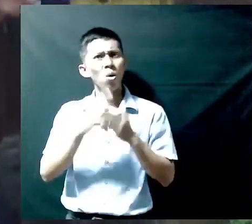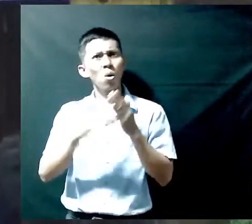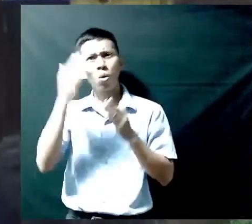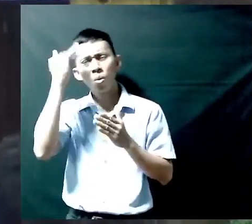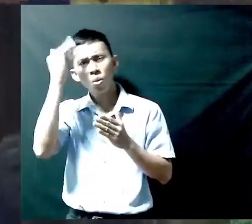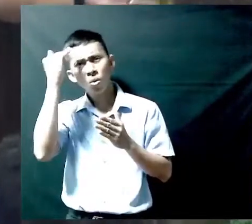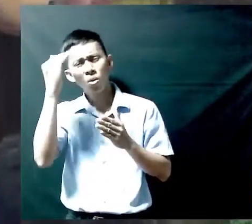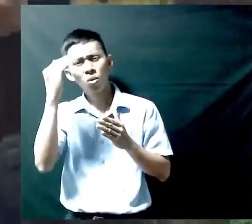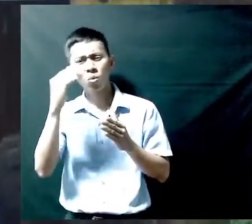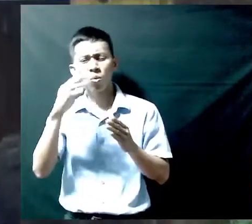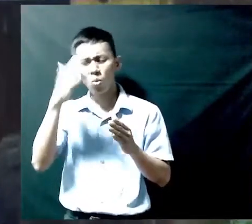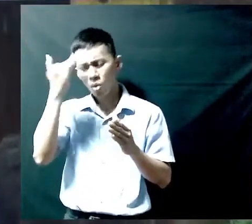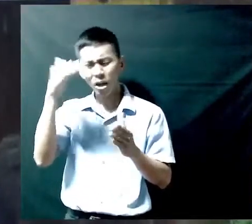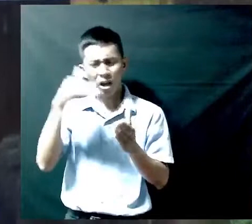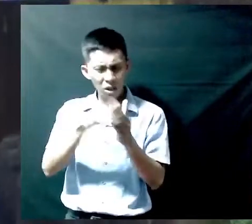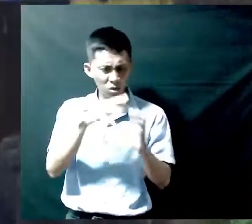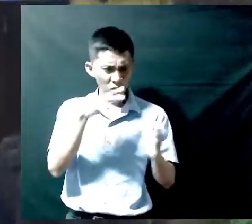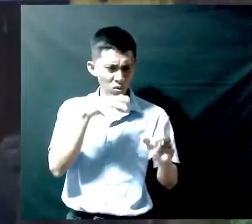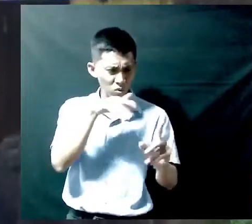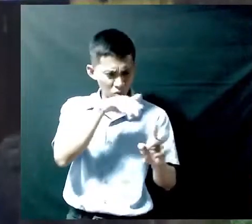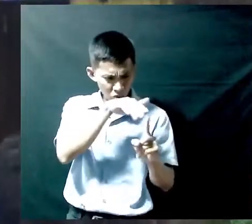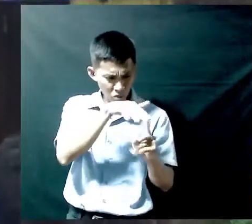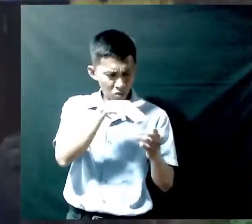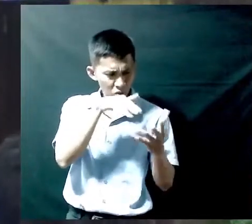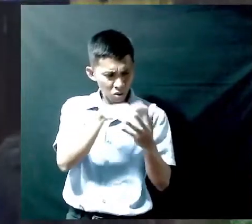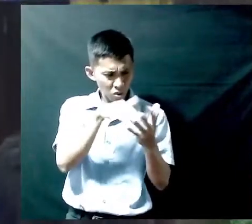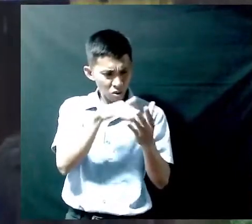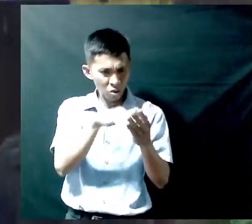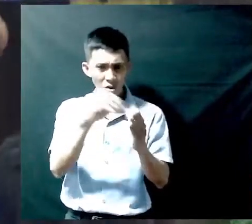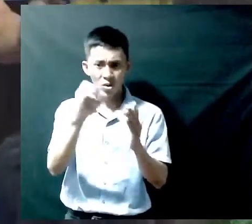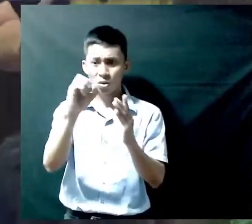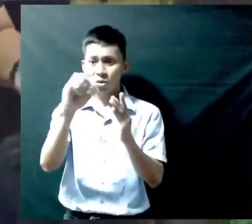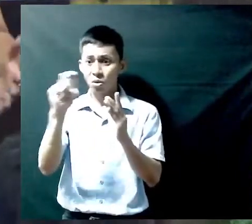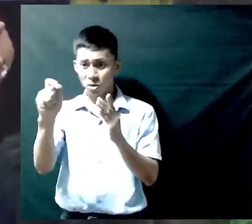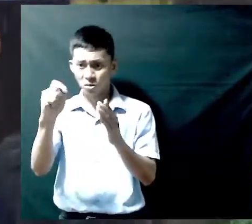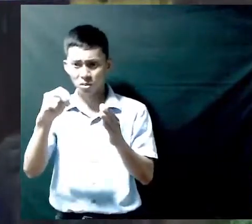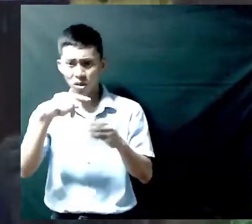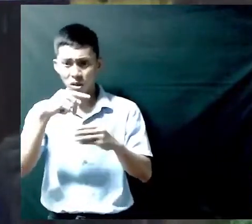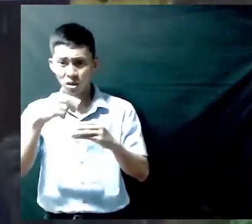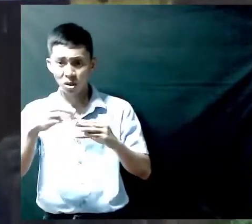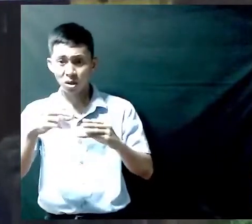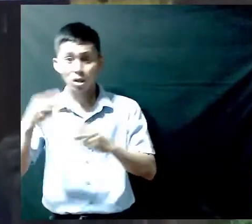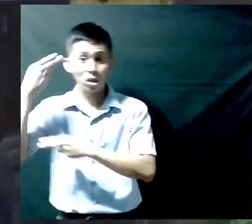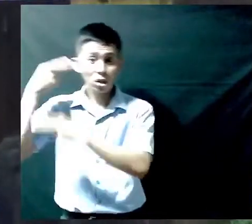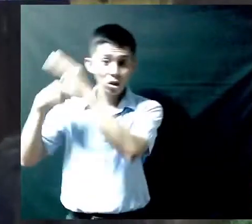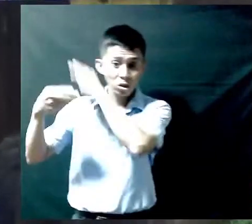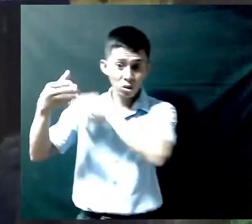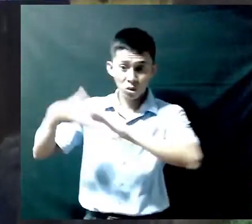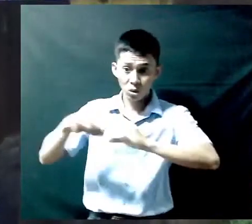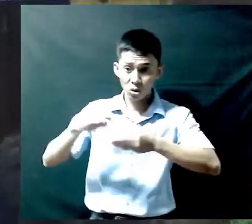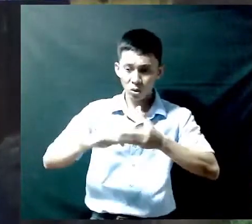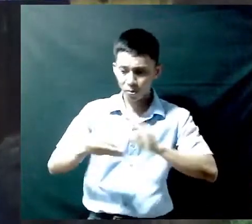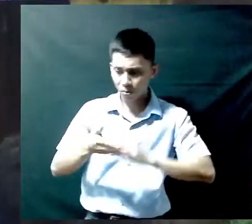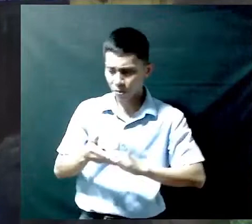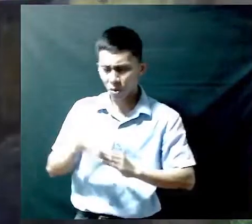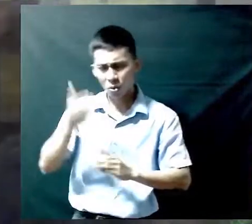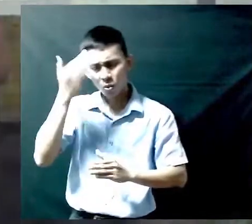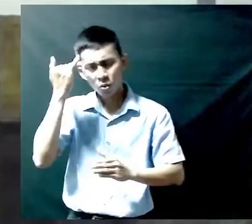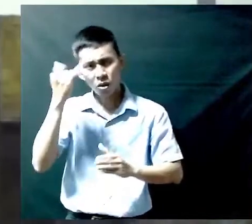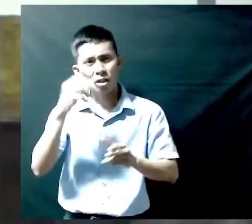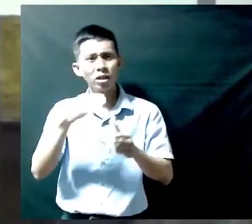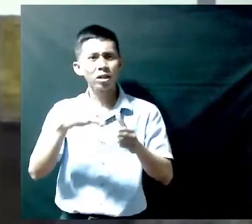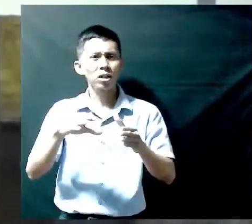going back to the Old Testament? Maybe yung mga pastor nyo, naririnig nyo na nangangaral ng mga buhay ni Moses, buhay ni